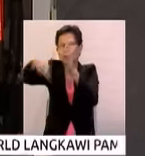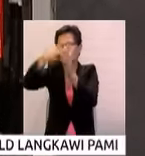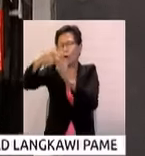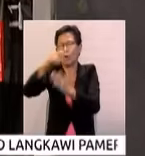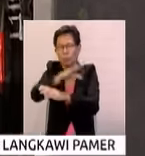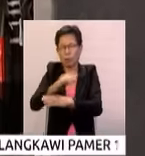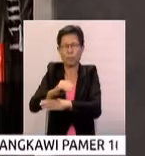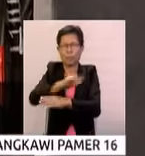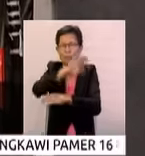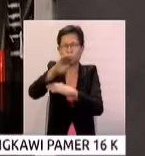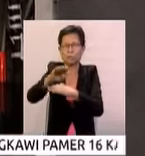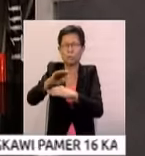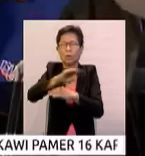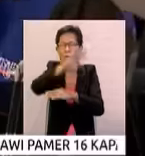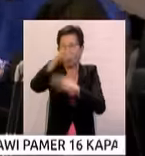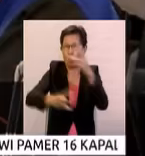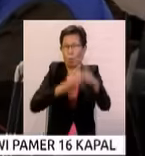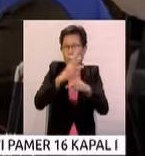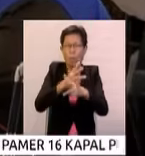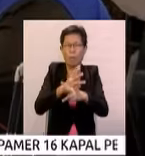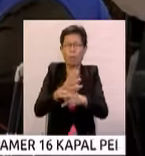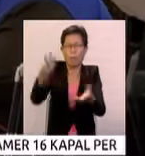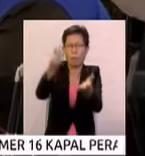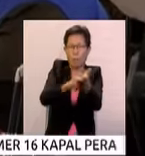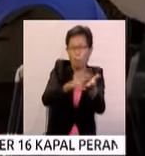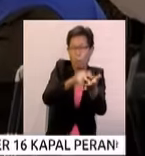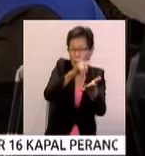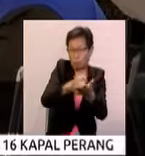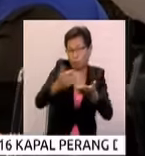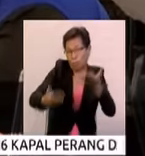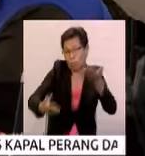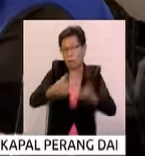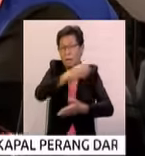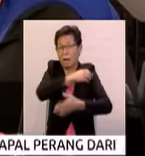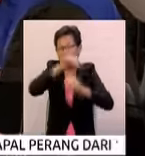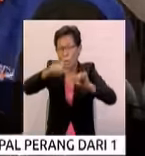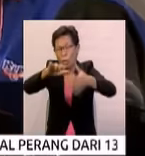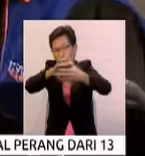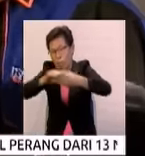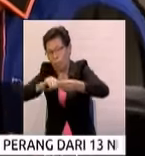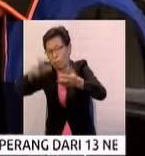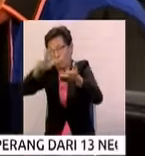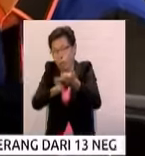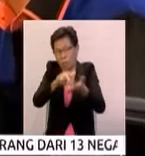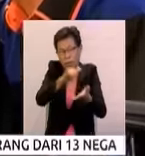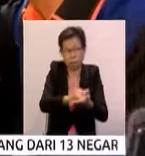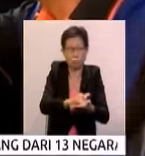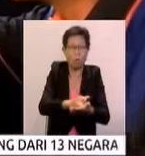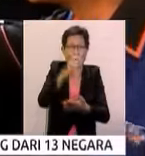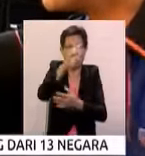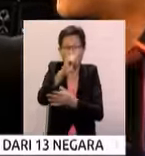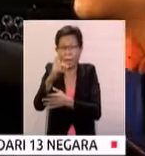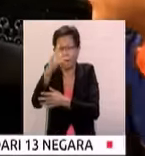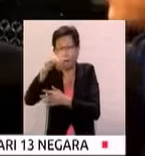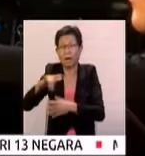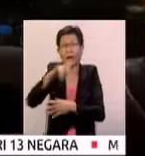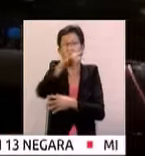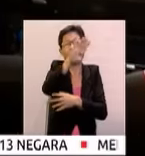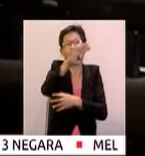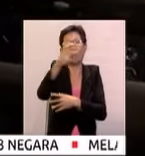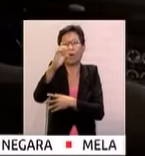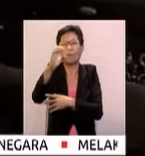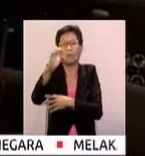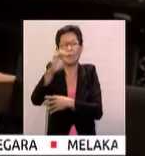fleet A400M seluruh dunia. Pengiktirafan tersebut mungkin Lieutenant Colonel boleh ceritakan. Okey, untuk pesawat A400M